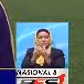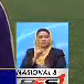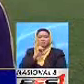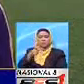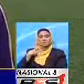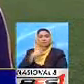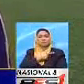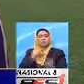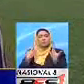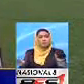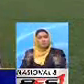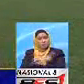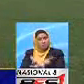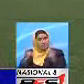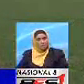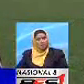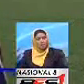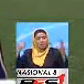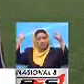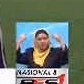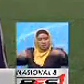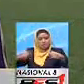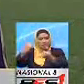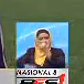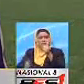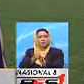bersiap lepas game Last kita